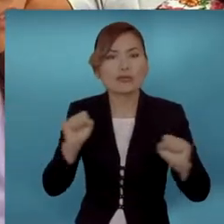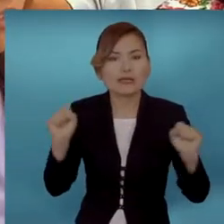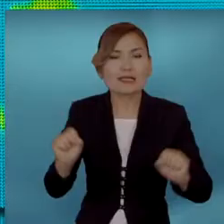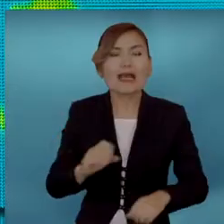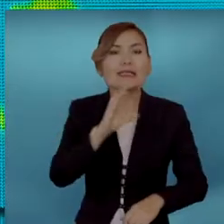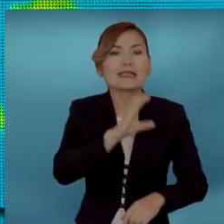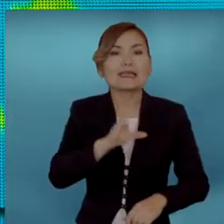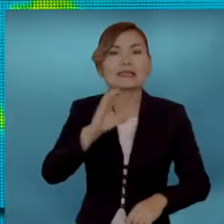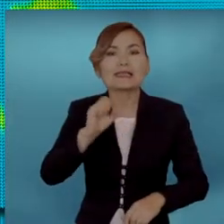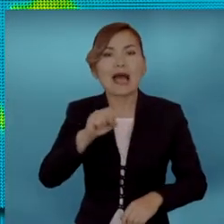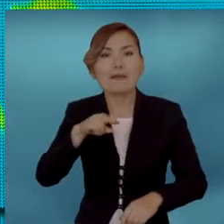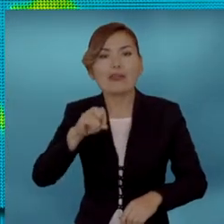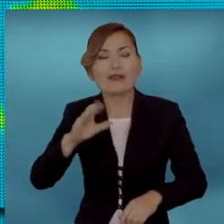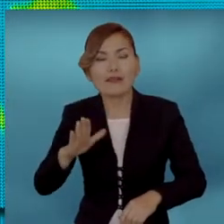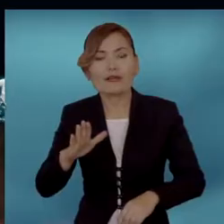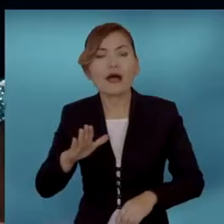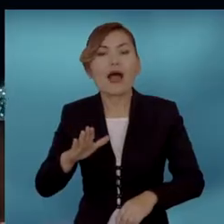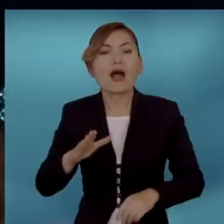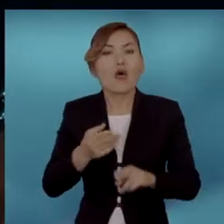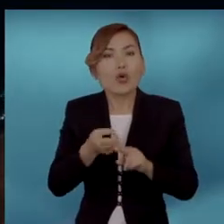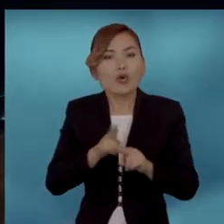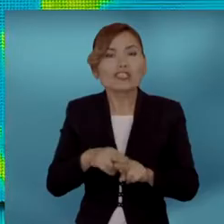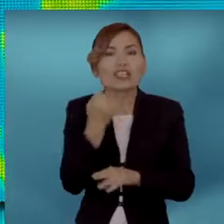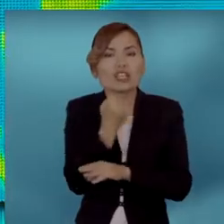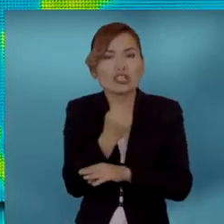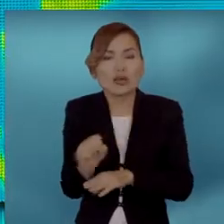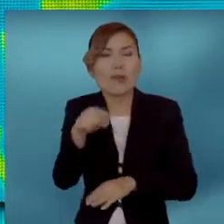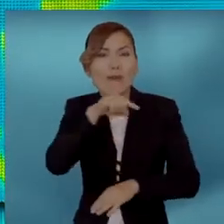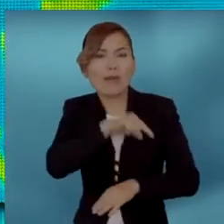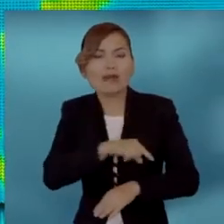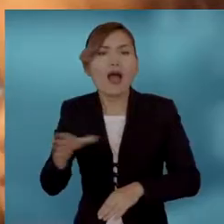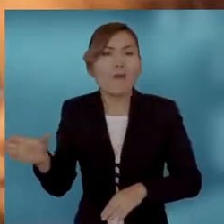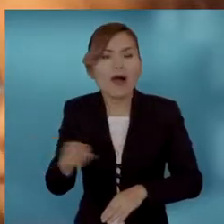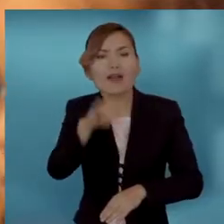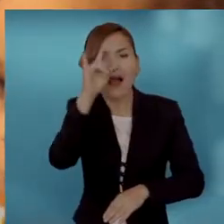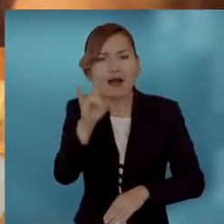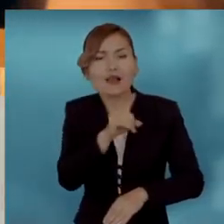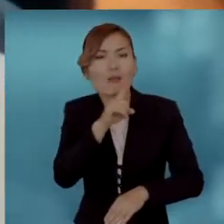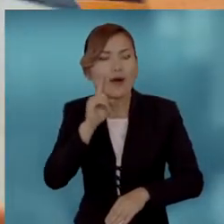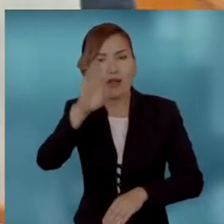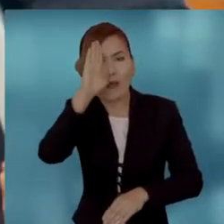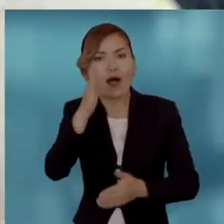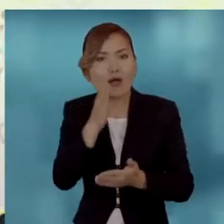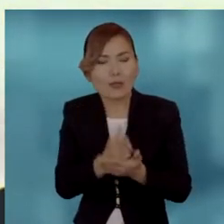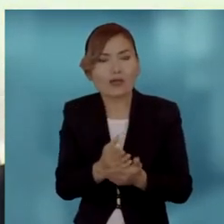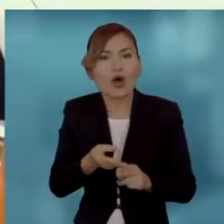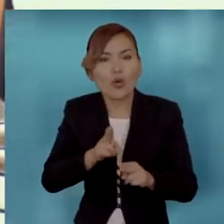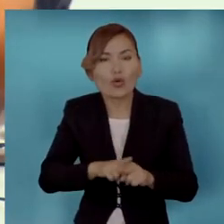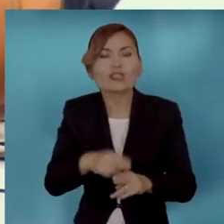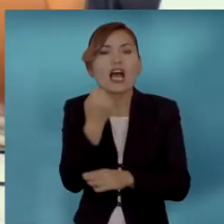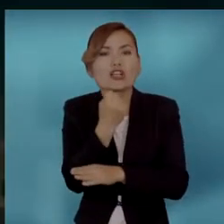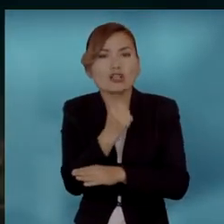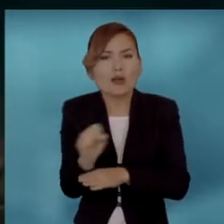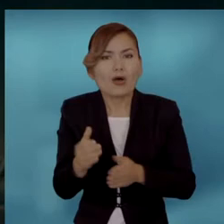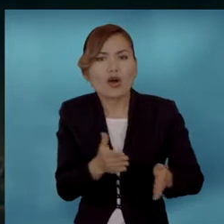қасиет бәріміздің бойымыздан табылады деп есептейді. Бірақ оның чемпион атанудағы жолы тым ұзақ және ауыр болды. Ол өмірінің 20